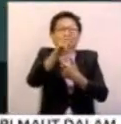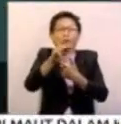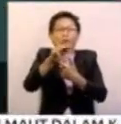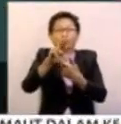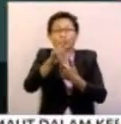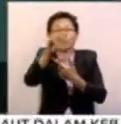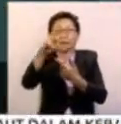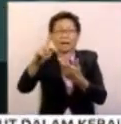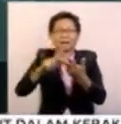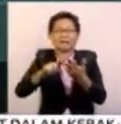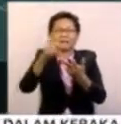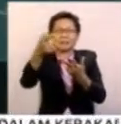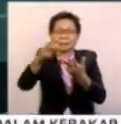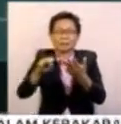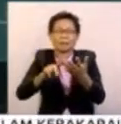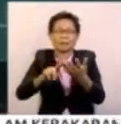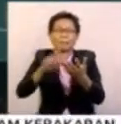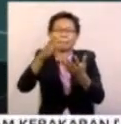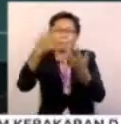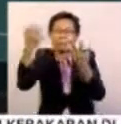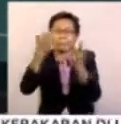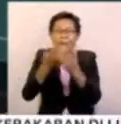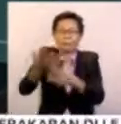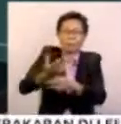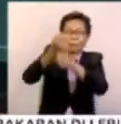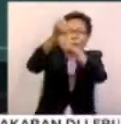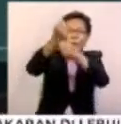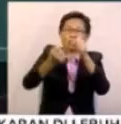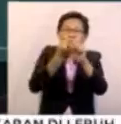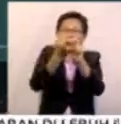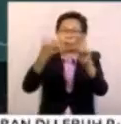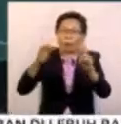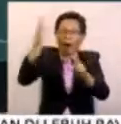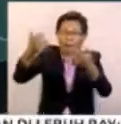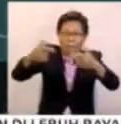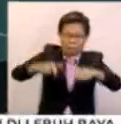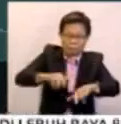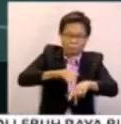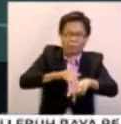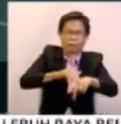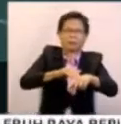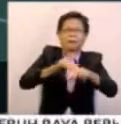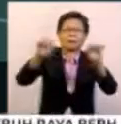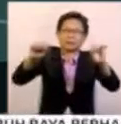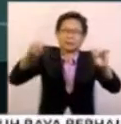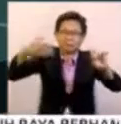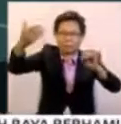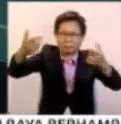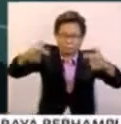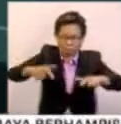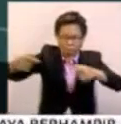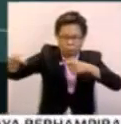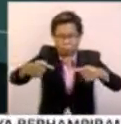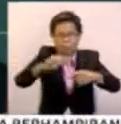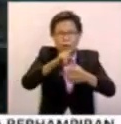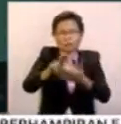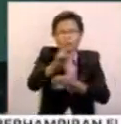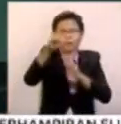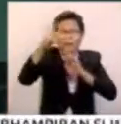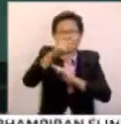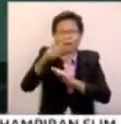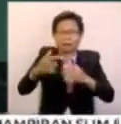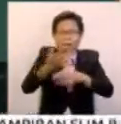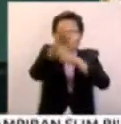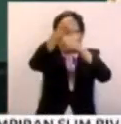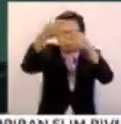THT dan Maybank akan merebut Piala TNB 2019 yang akan berlangsung pada Selasa depan. UNIKL selaku juara akan